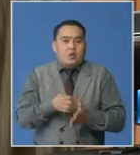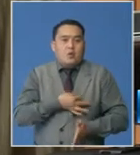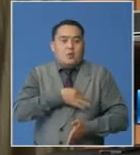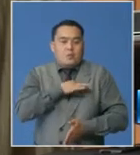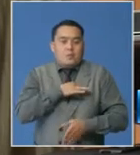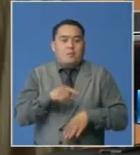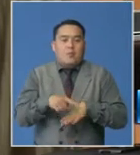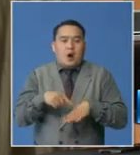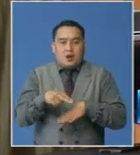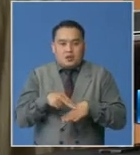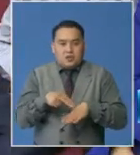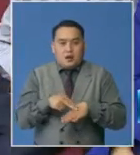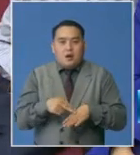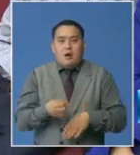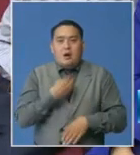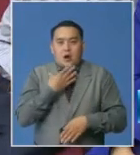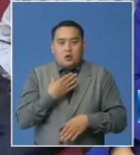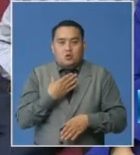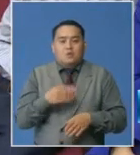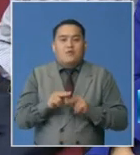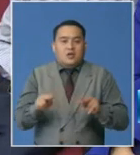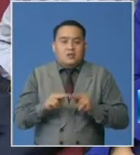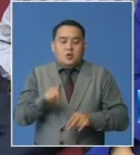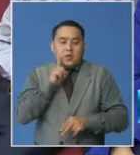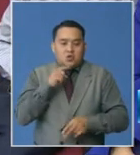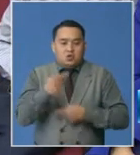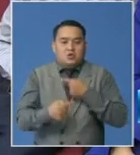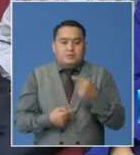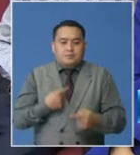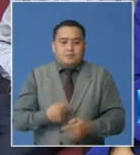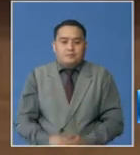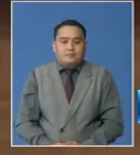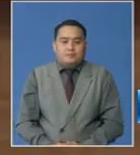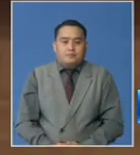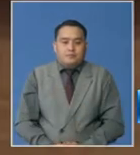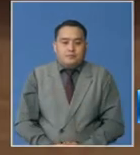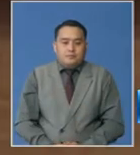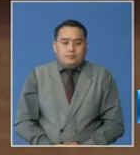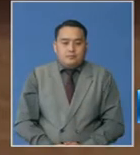ювенальной полиции служат хорошим подспорьем в воспитании молодежи.